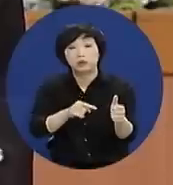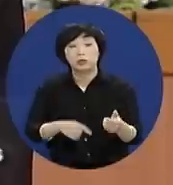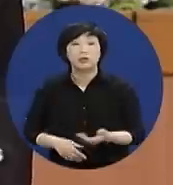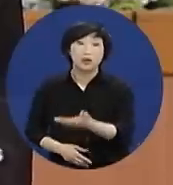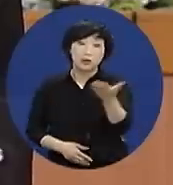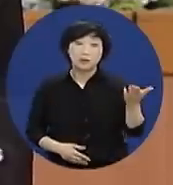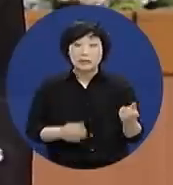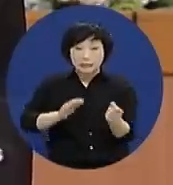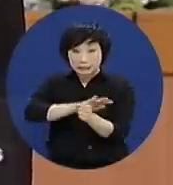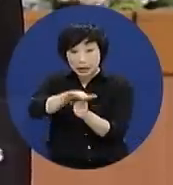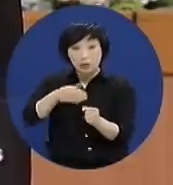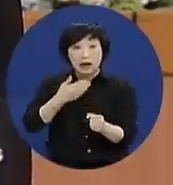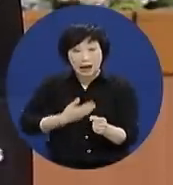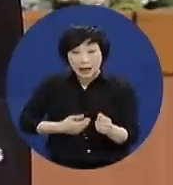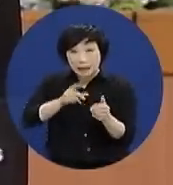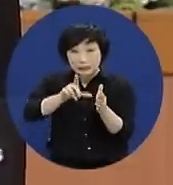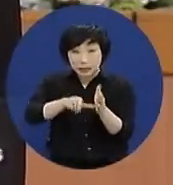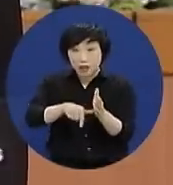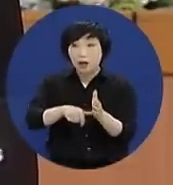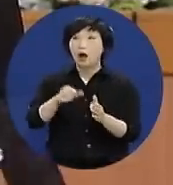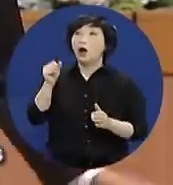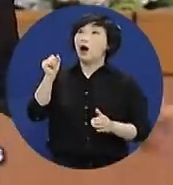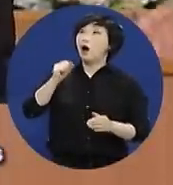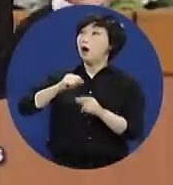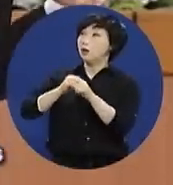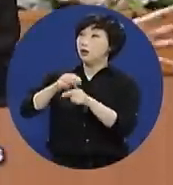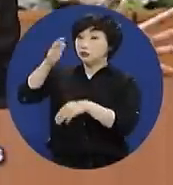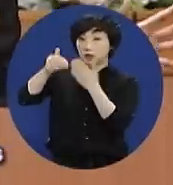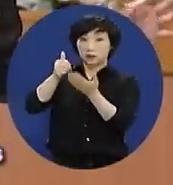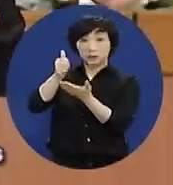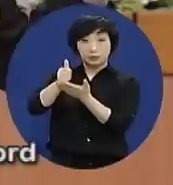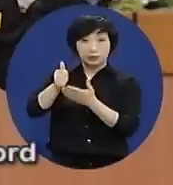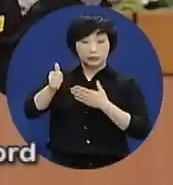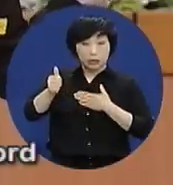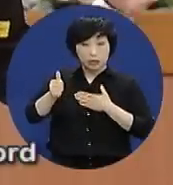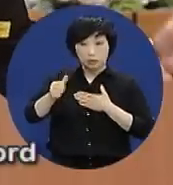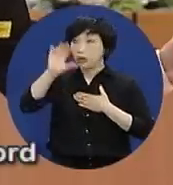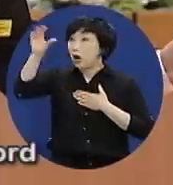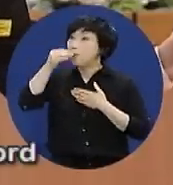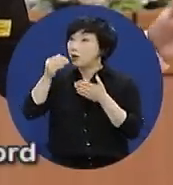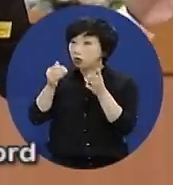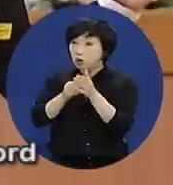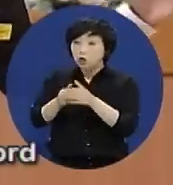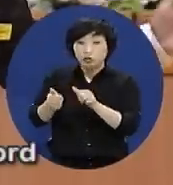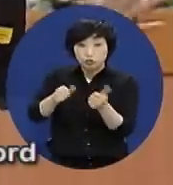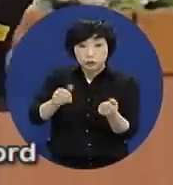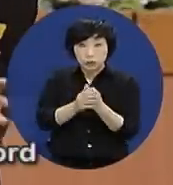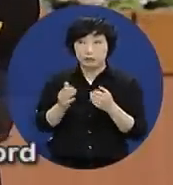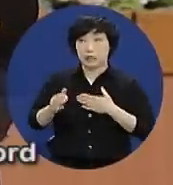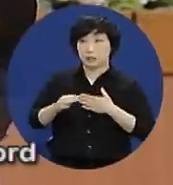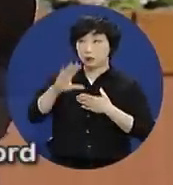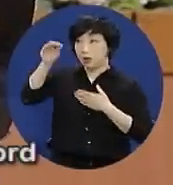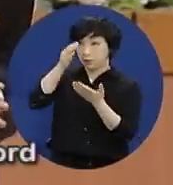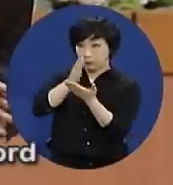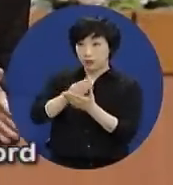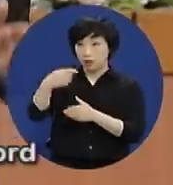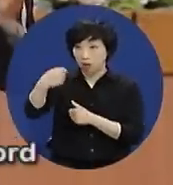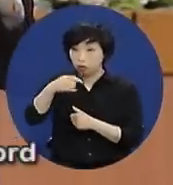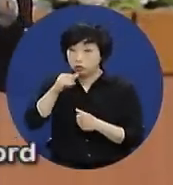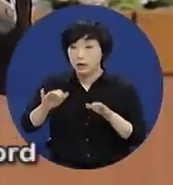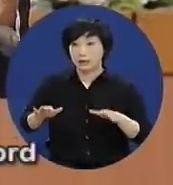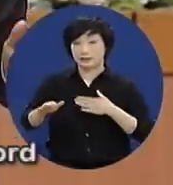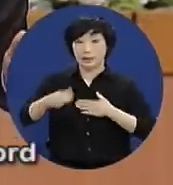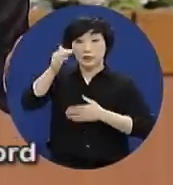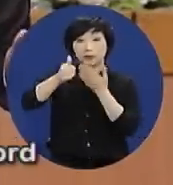ぞ程度の方だと思っています神様の間と受け入れる時食べる